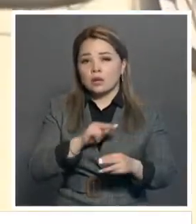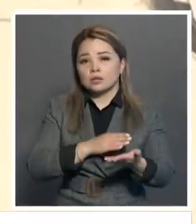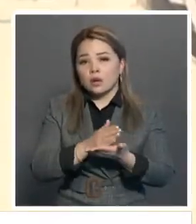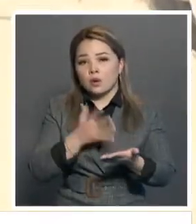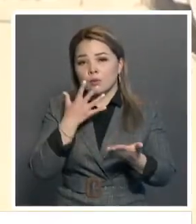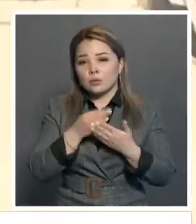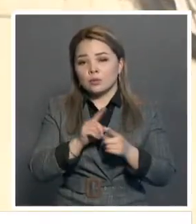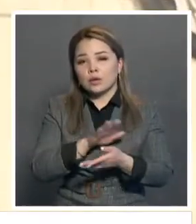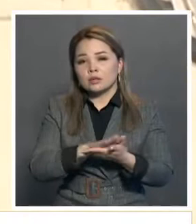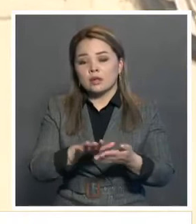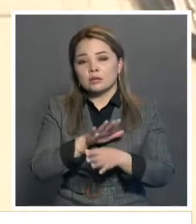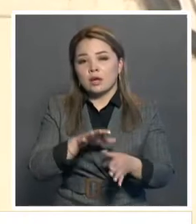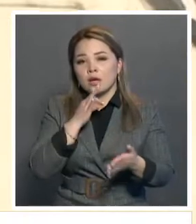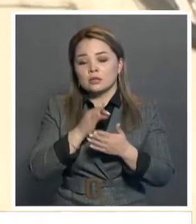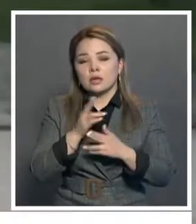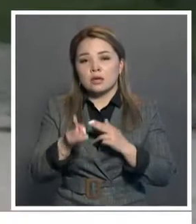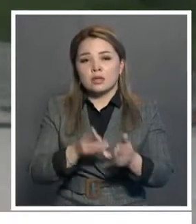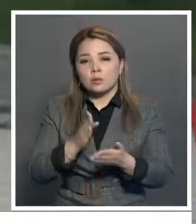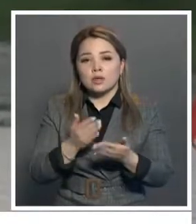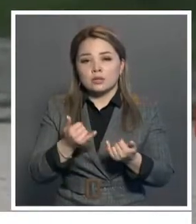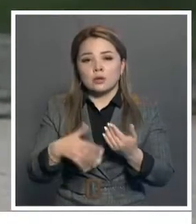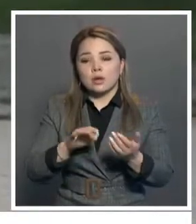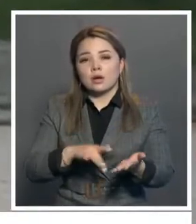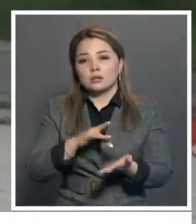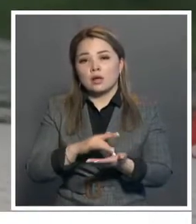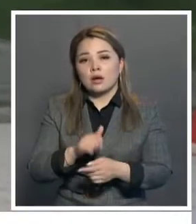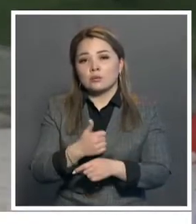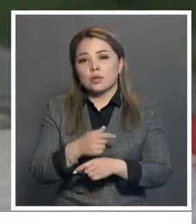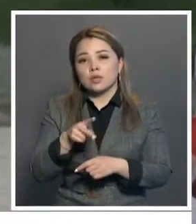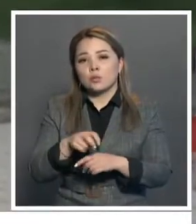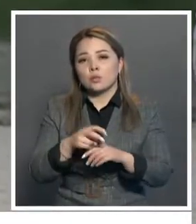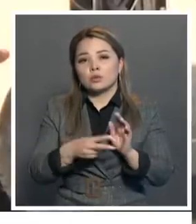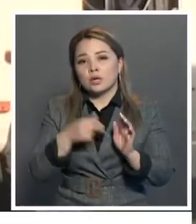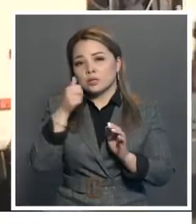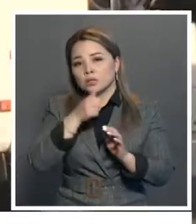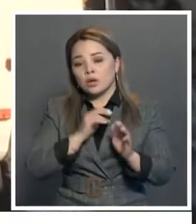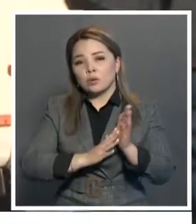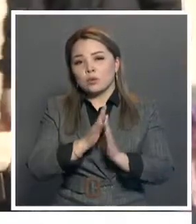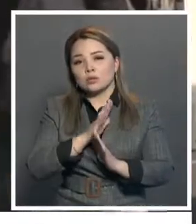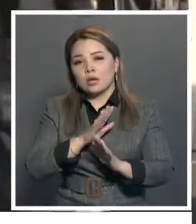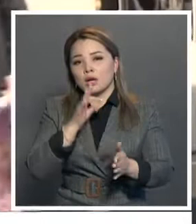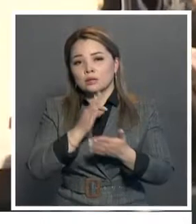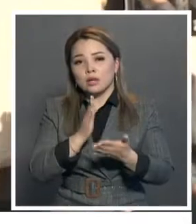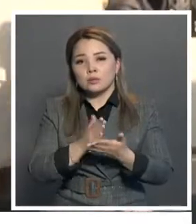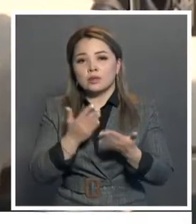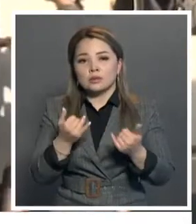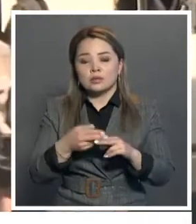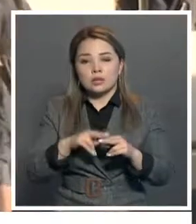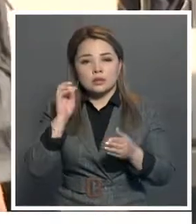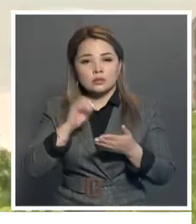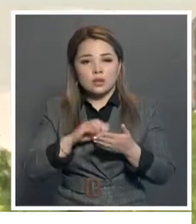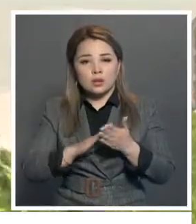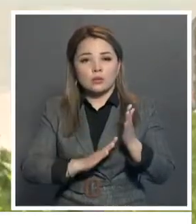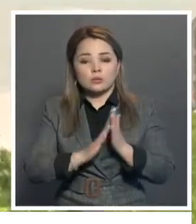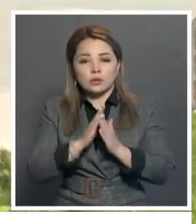өзін-өзі ақтамайтынын айтып шағым білдірген. Қалалық әкімдік бағаның 2017 жылдан бері өсіп деген алға тартады. Айтуларынша, тарифті көтеру